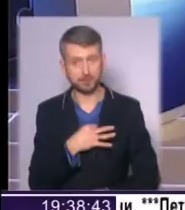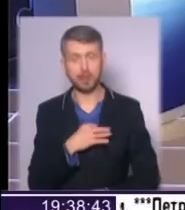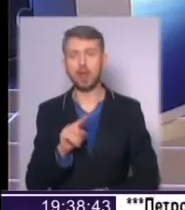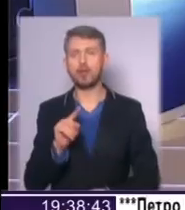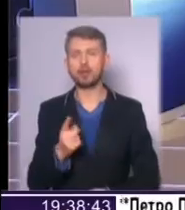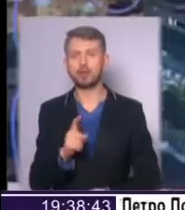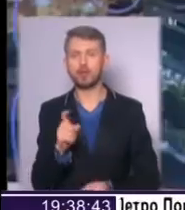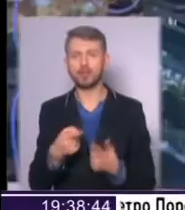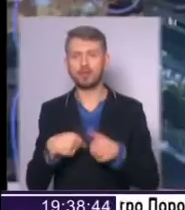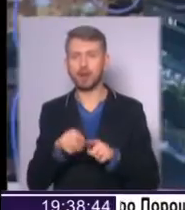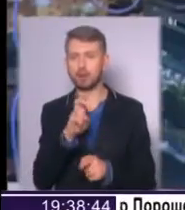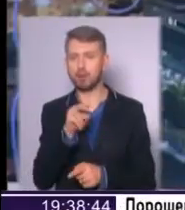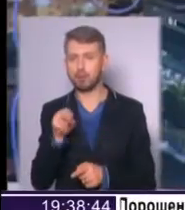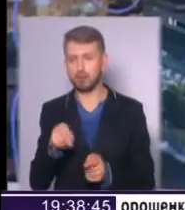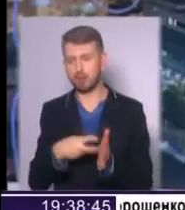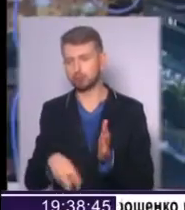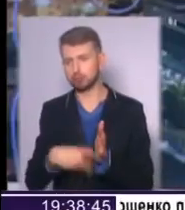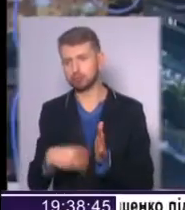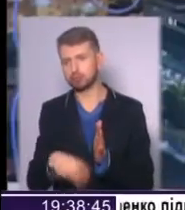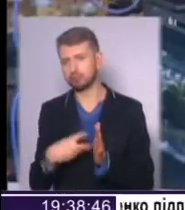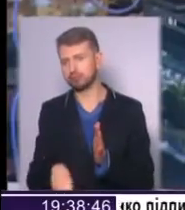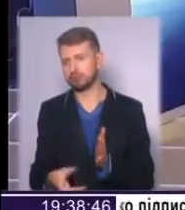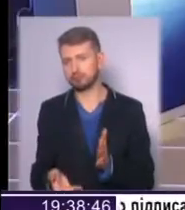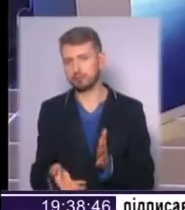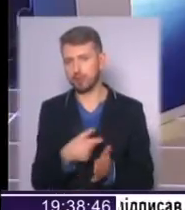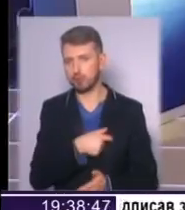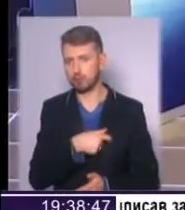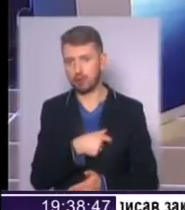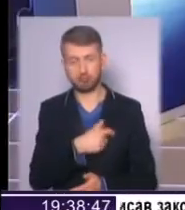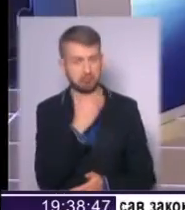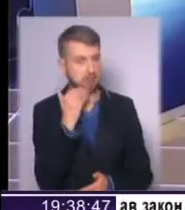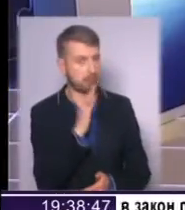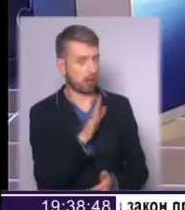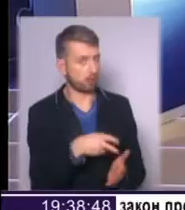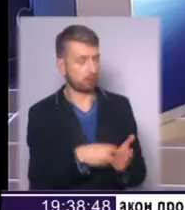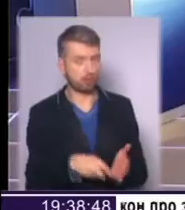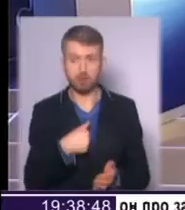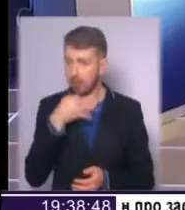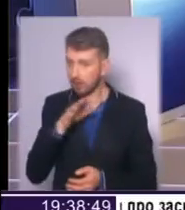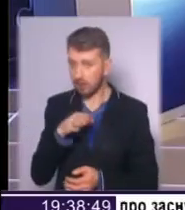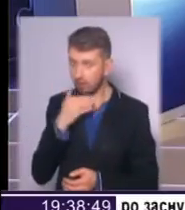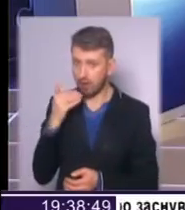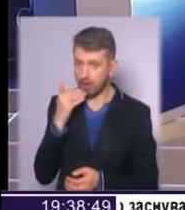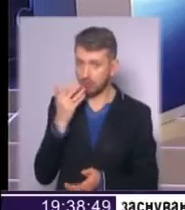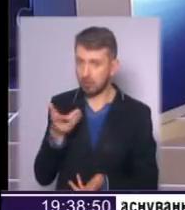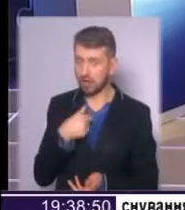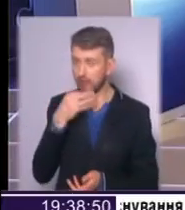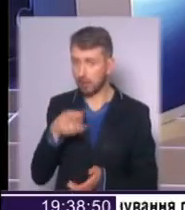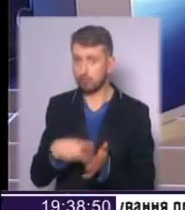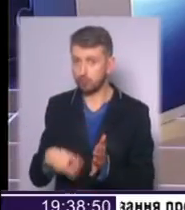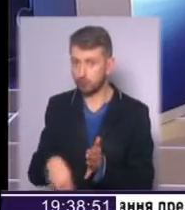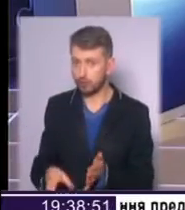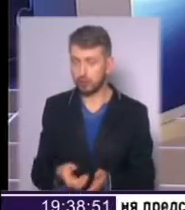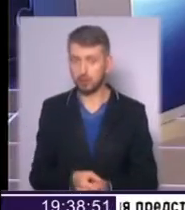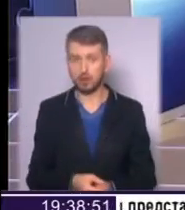з фракції «Блок Петра Порошенка» йдуть депутати? Ну, небагато ніби так пішло. Я не сказав багато ж, правда, чи небагато? Я казав, що йдуть. Ну,